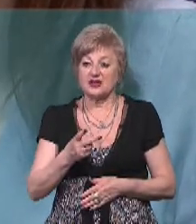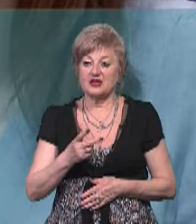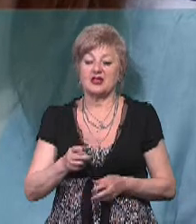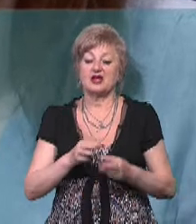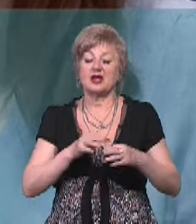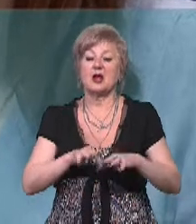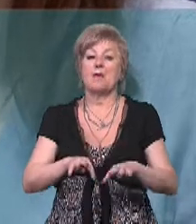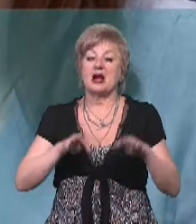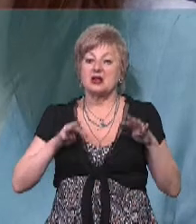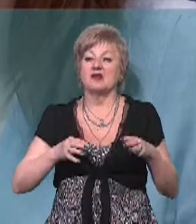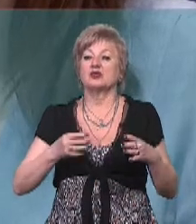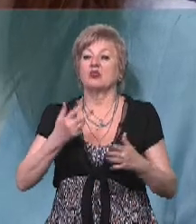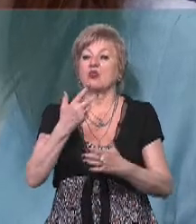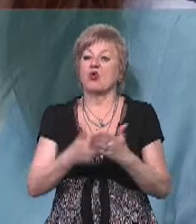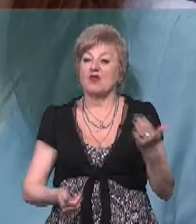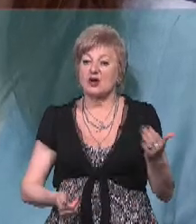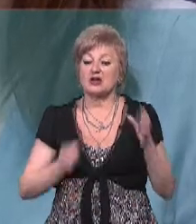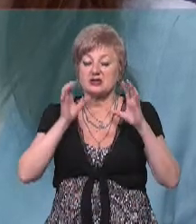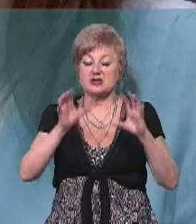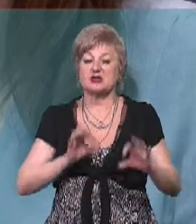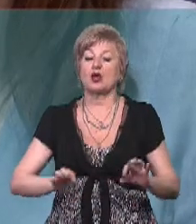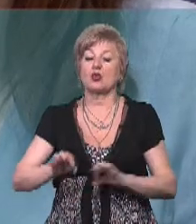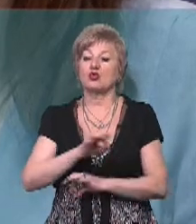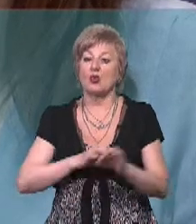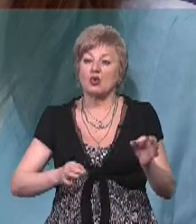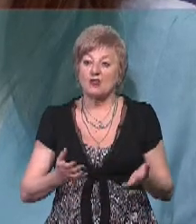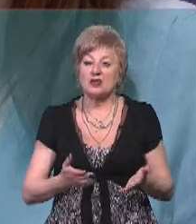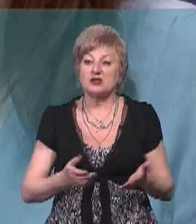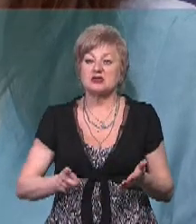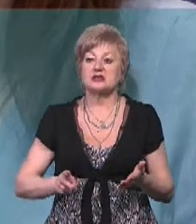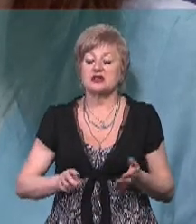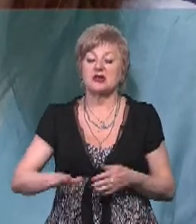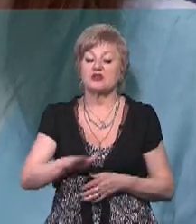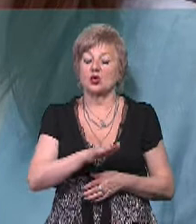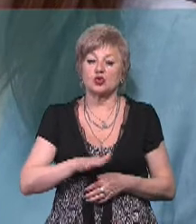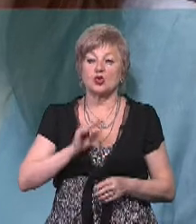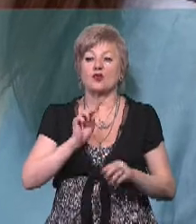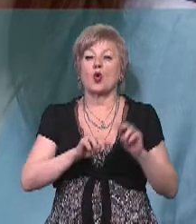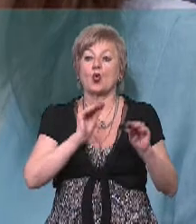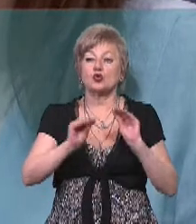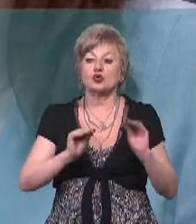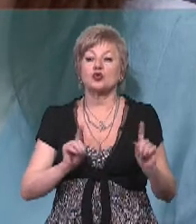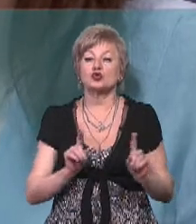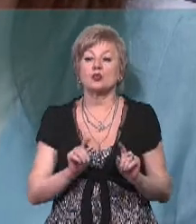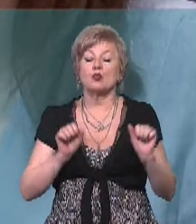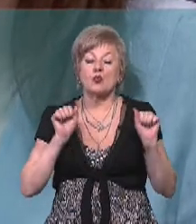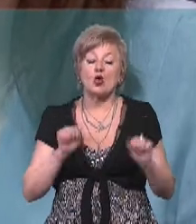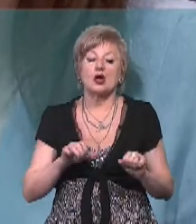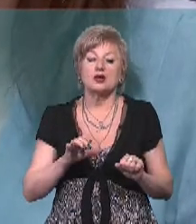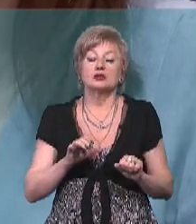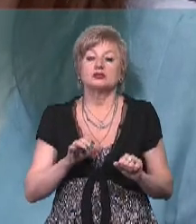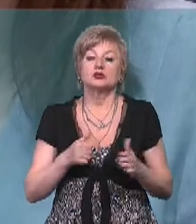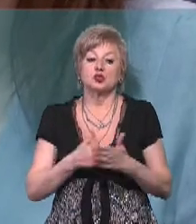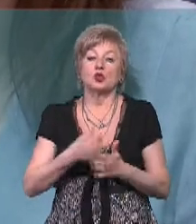парламент провалив законопроект про засади адміністративно-територіального устрою важливий для того, щоб ми могли